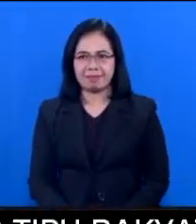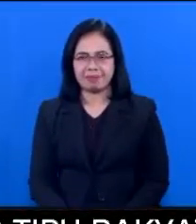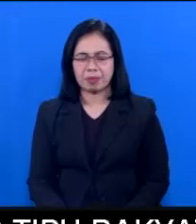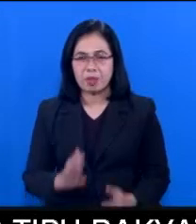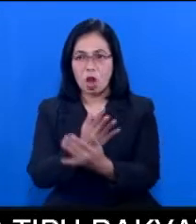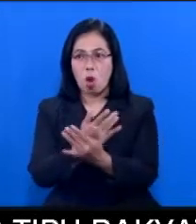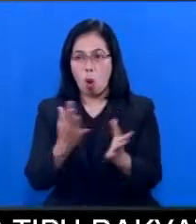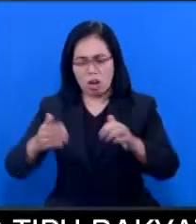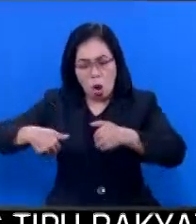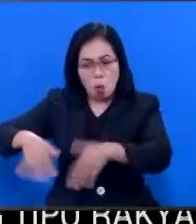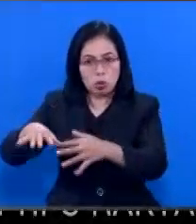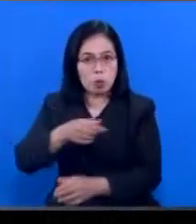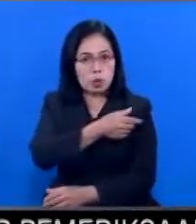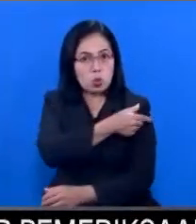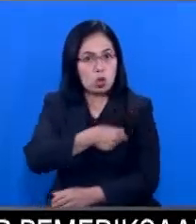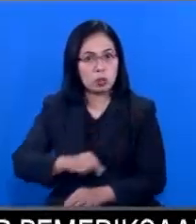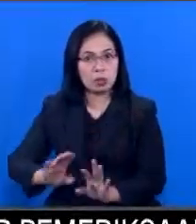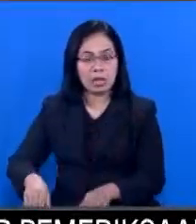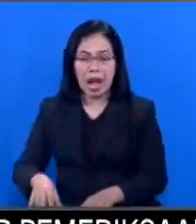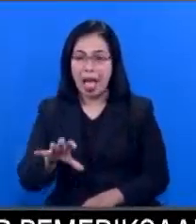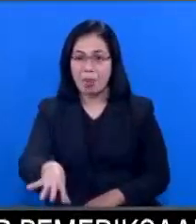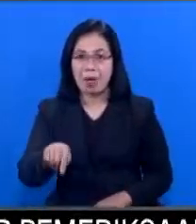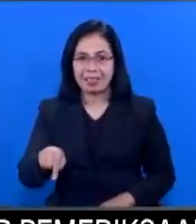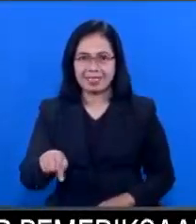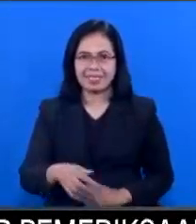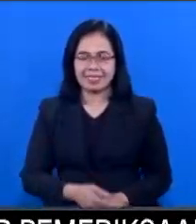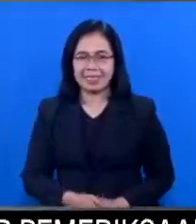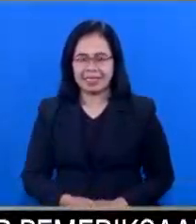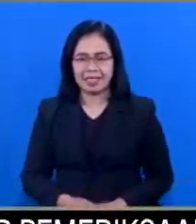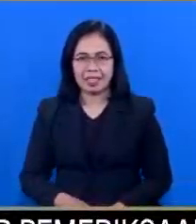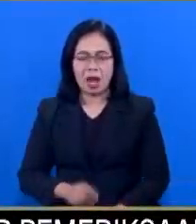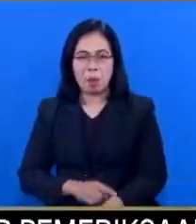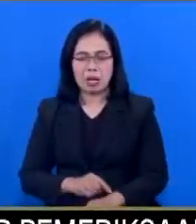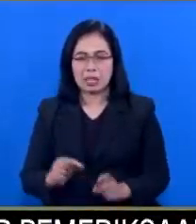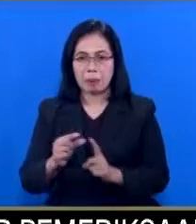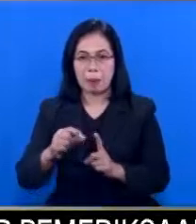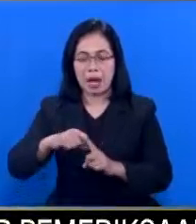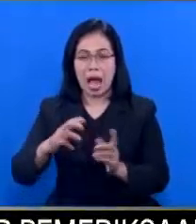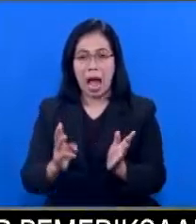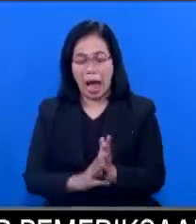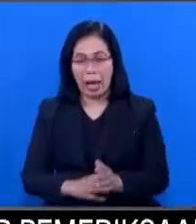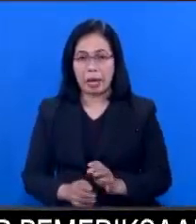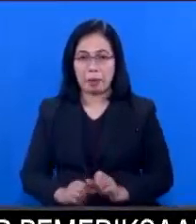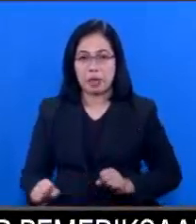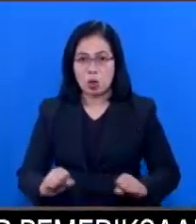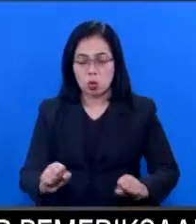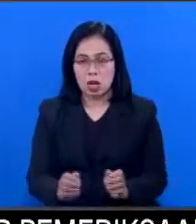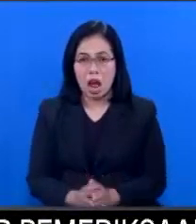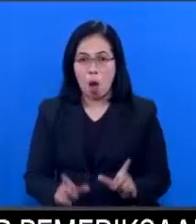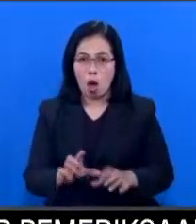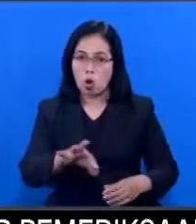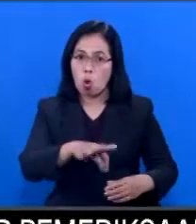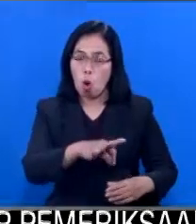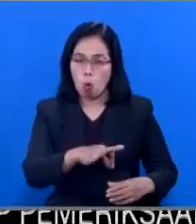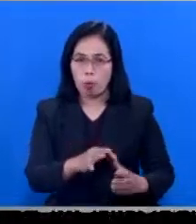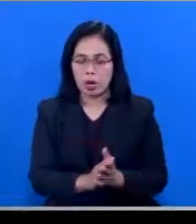Warga mengusir petugas dengan meninggalkan wilayah ini. Pada masa PPKM darurat, warung kopi maupun tempat makan tidak diizinkan